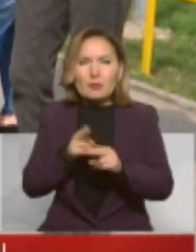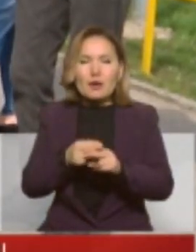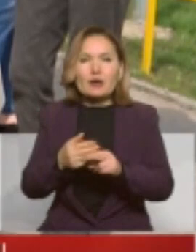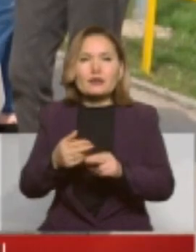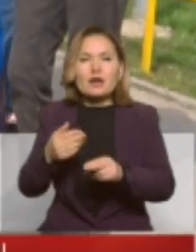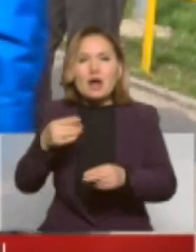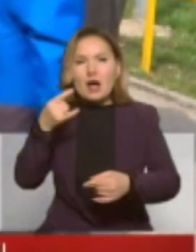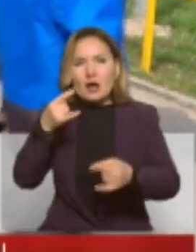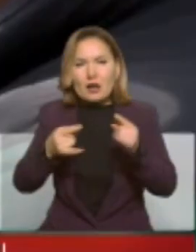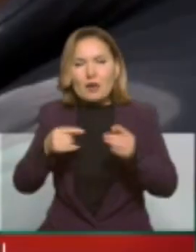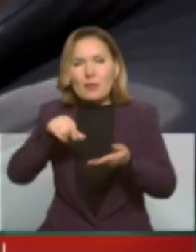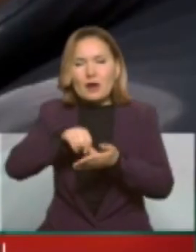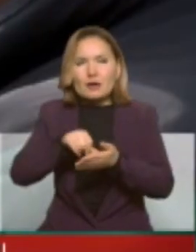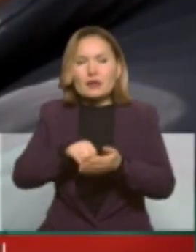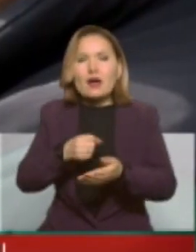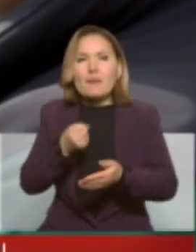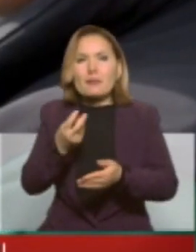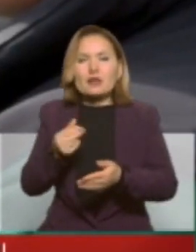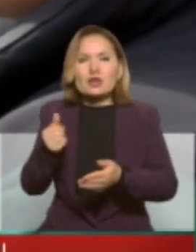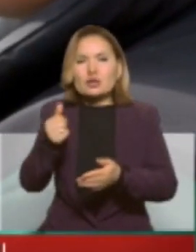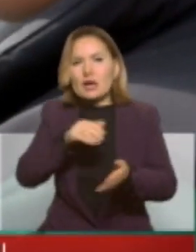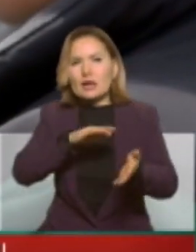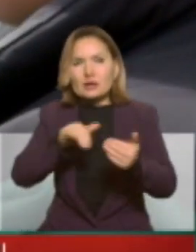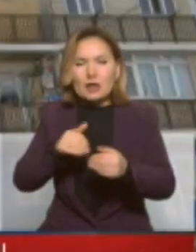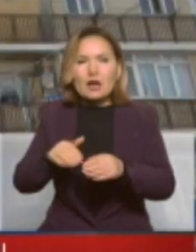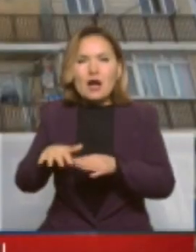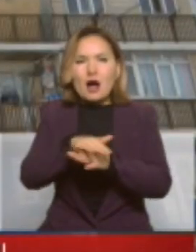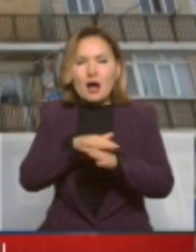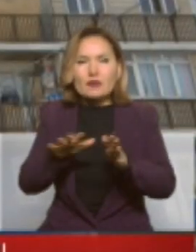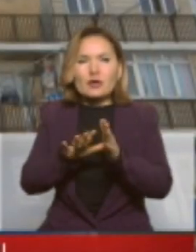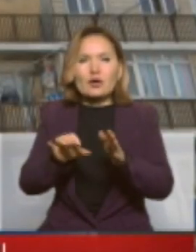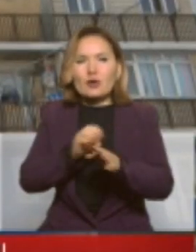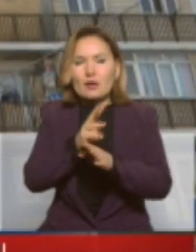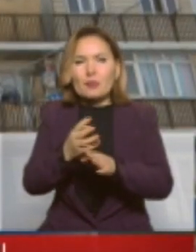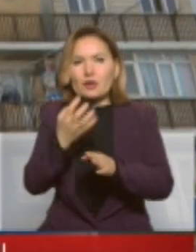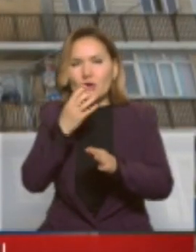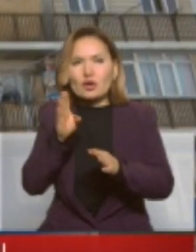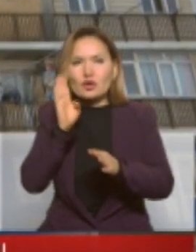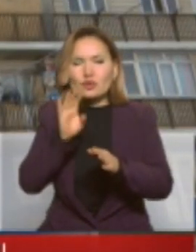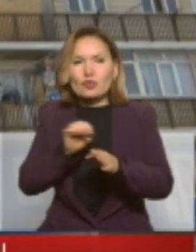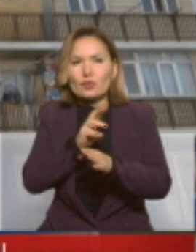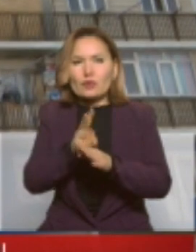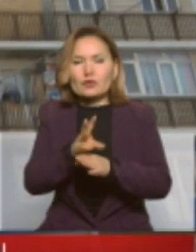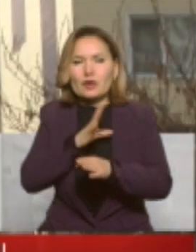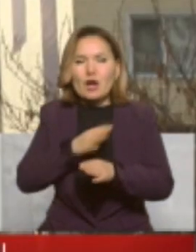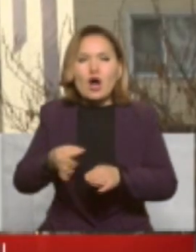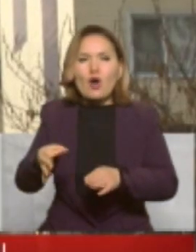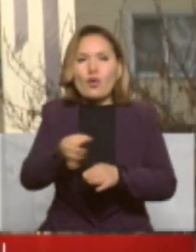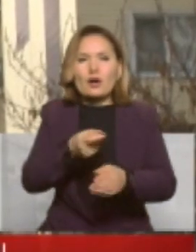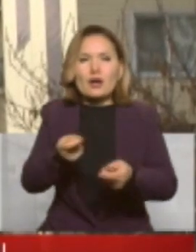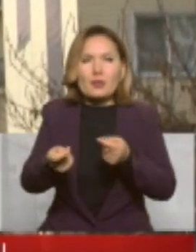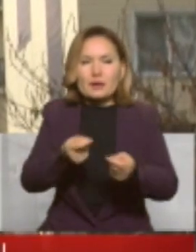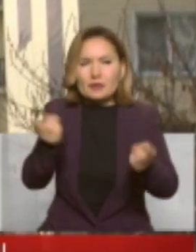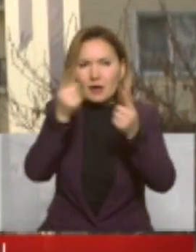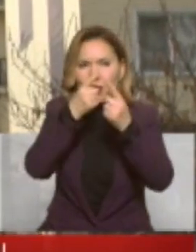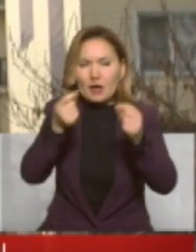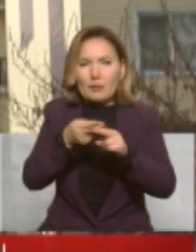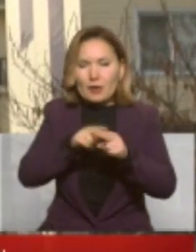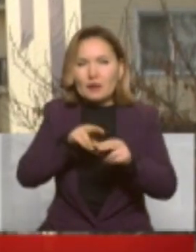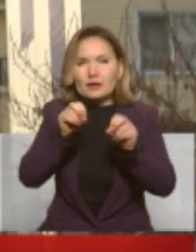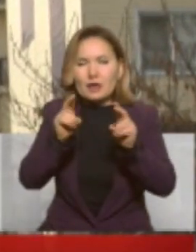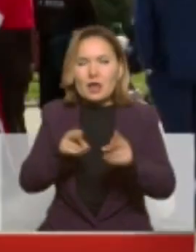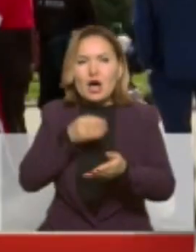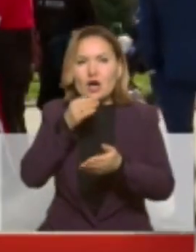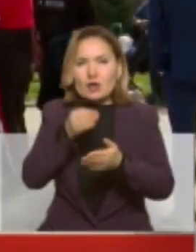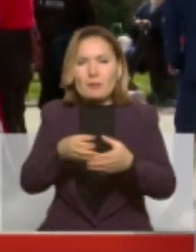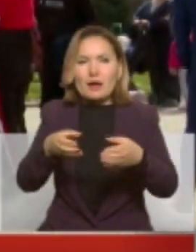мәселеге араласқаннан кейін бірнеше сағаттан соң тұрғындарға жарық беріліп, жылу мен су да қосылды. Облыстық әкімдіктің мәліметінше олар